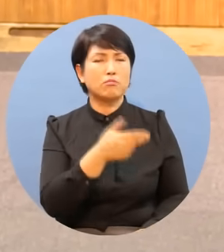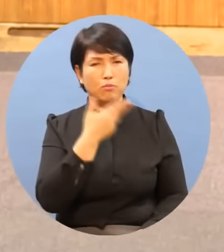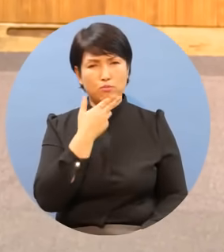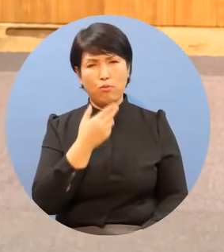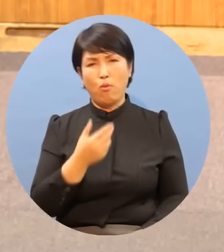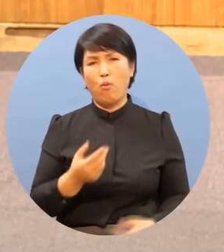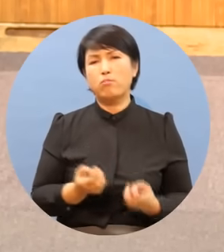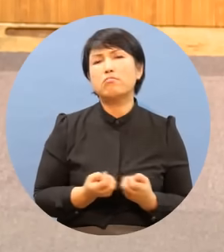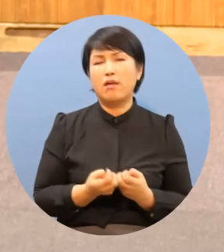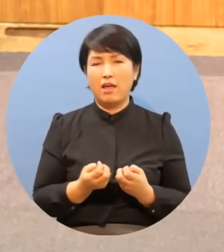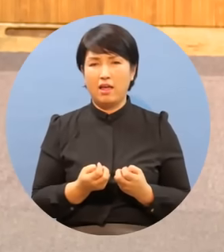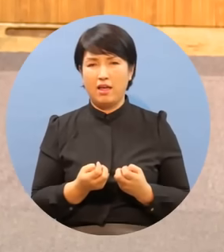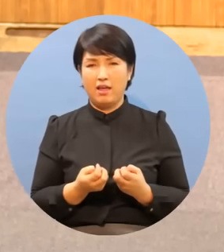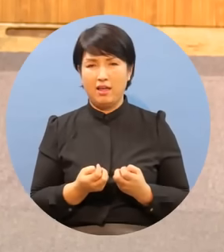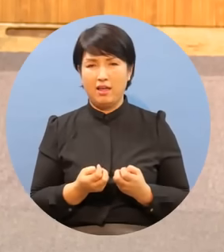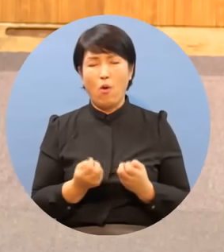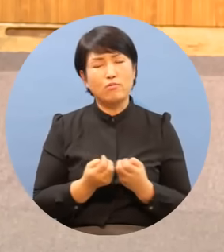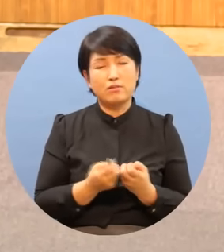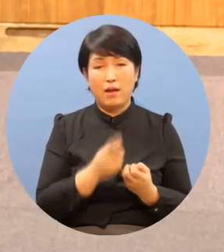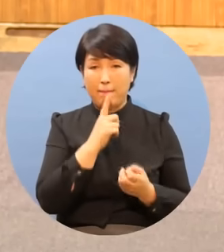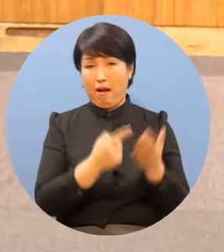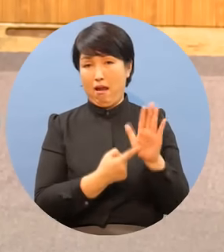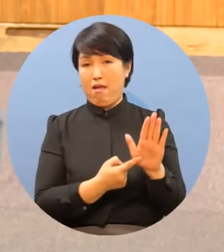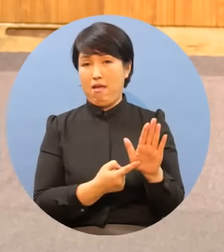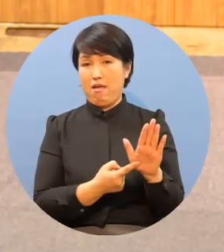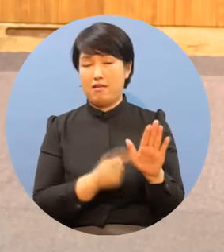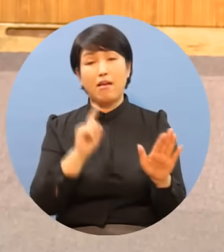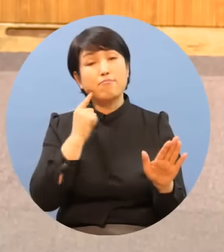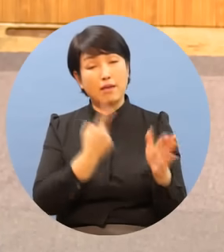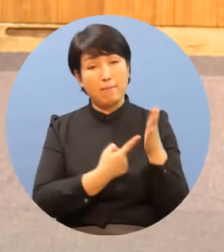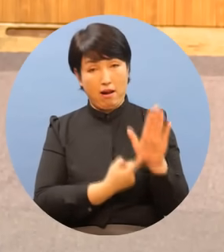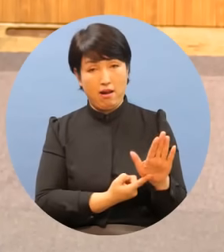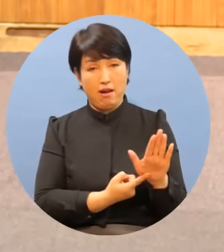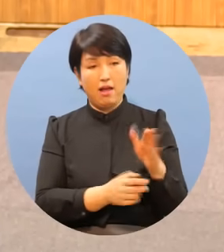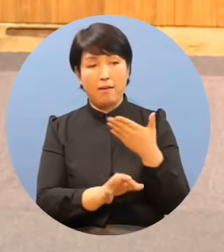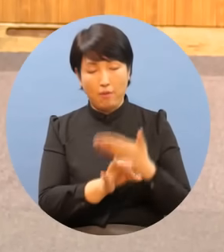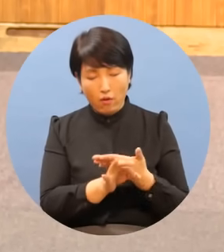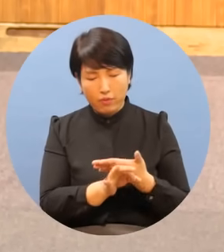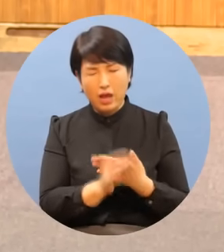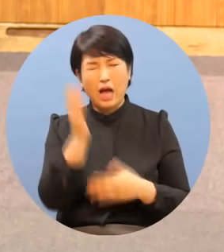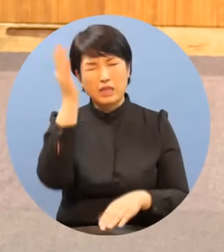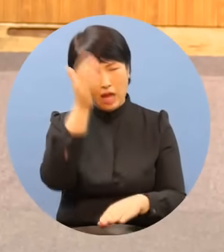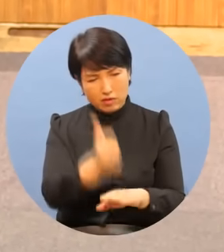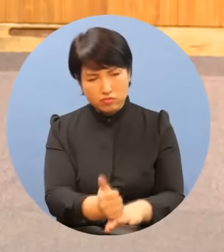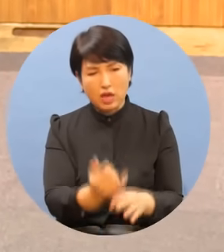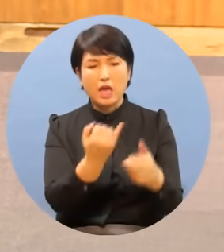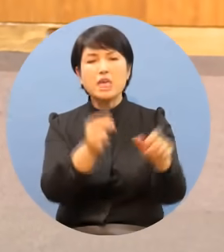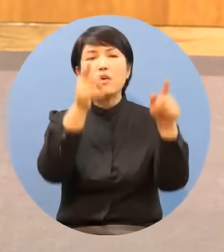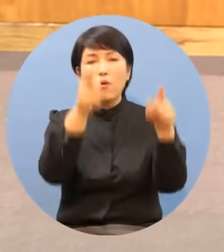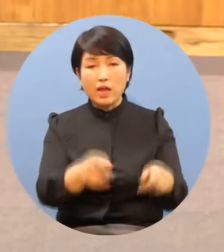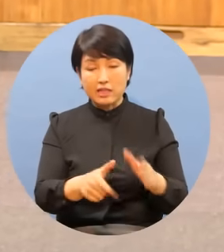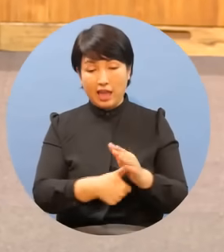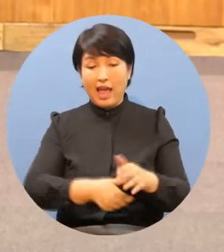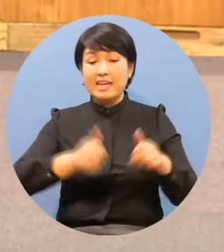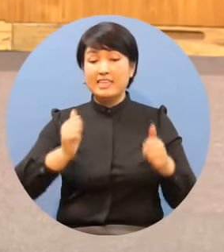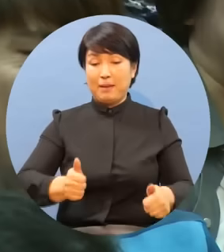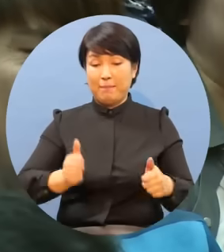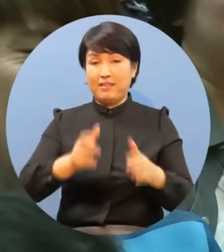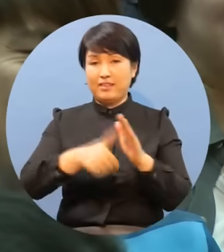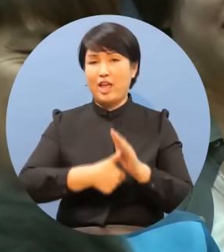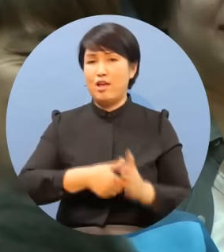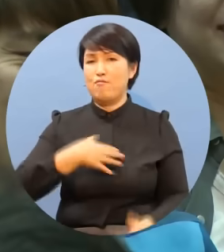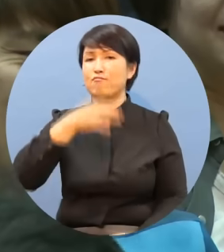없이 내가 어떻게 살아. 자꾸 이렇게 얘기해야 돼. 그래야 나중에 이혼을 하더라도 재판에서